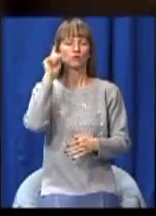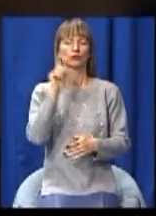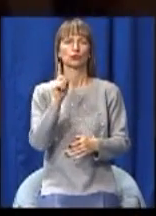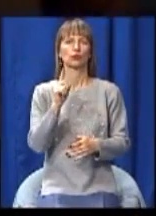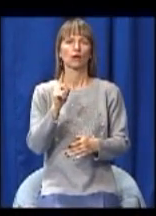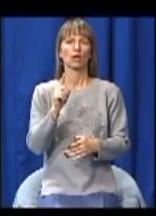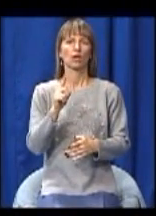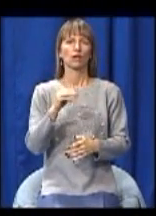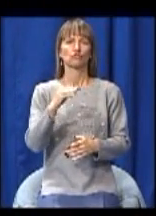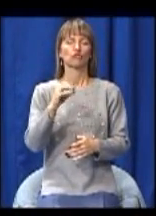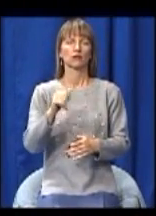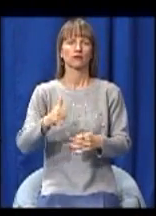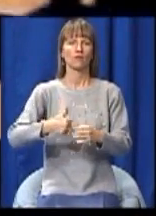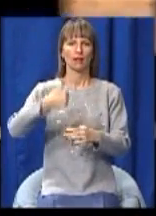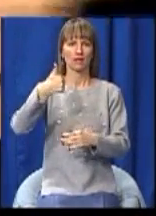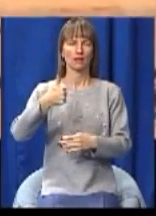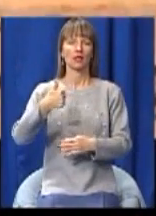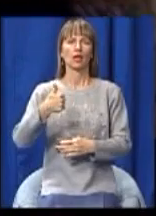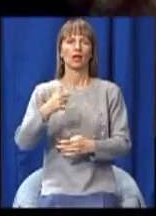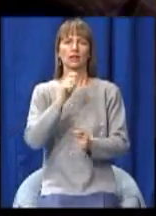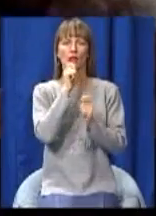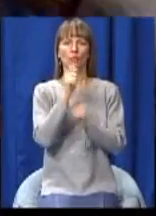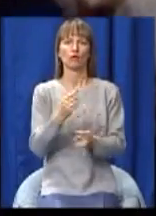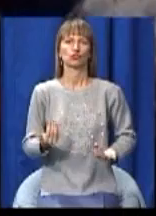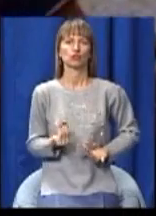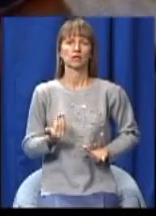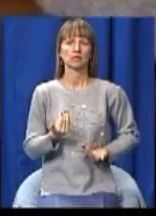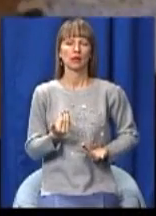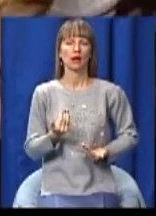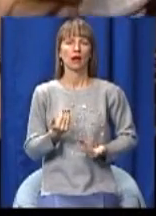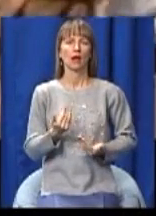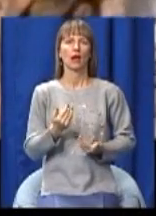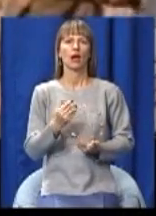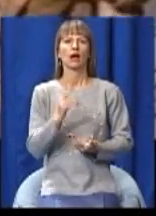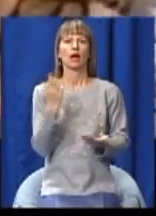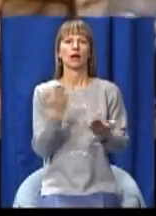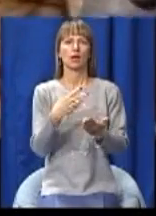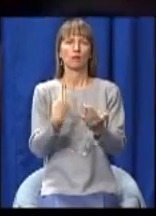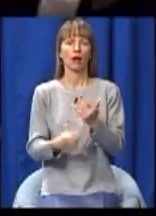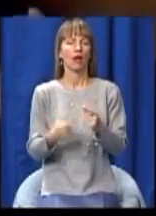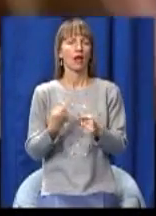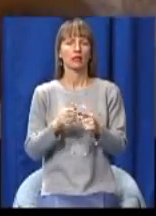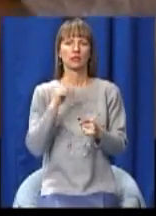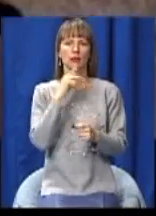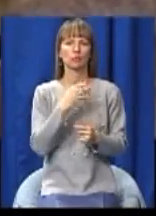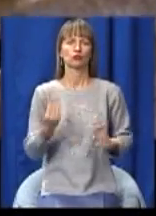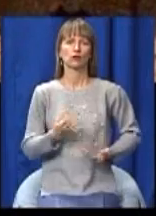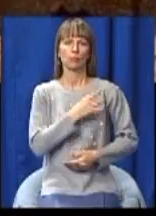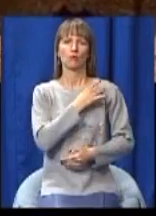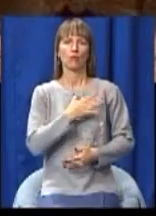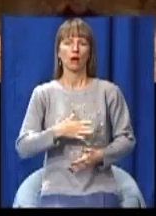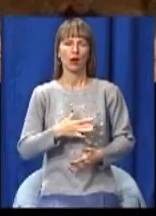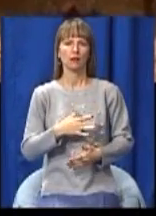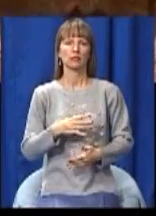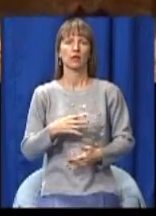жест выгляди поднятого головы лыкова пальцем до рва уже тебе цепи ник и программу олег цены так жить обороны нам а на арене